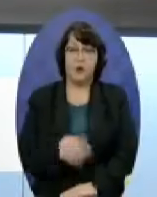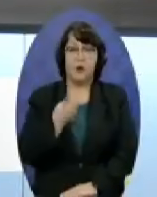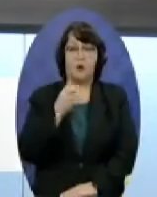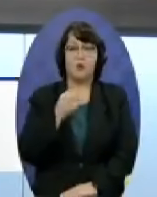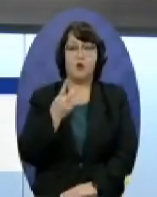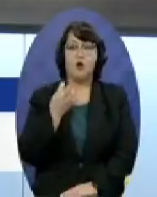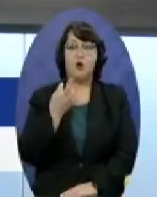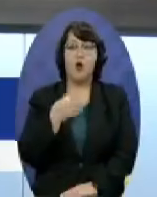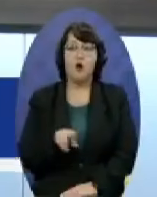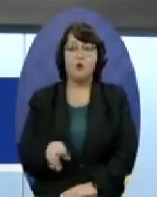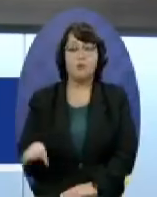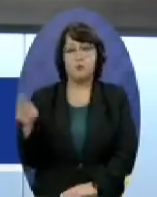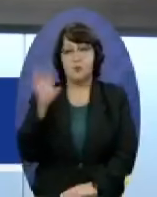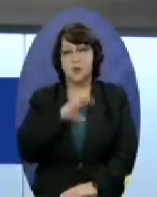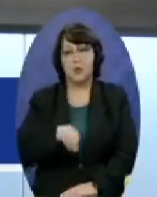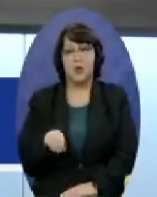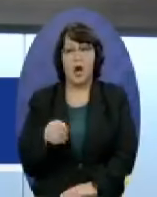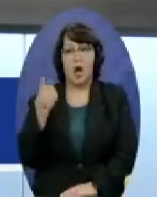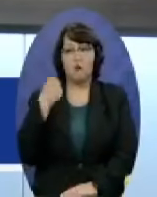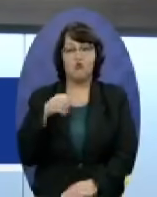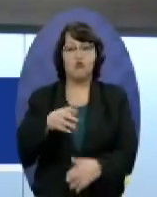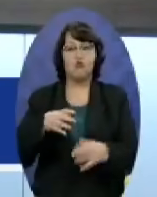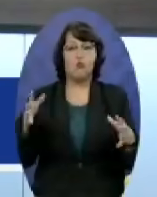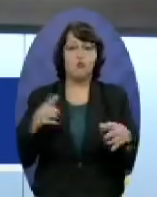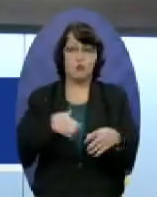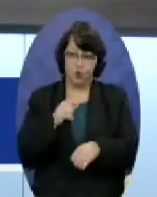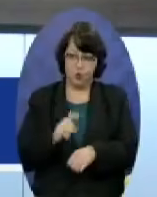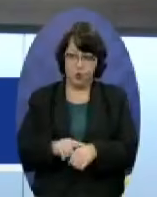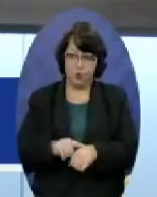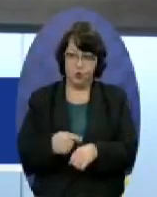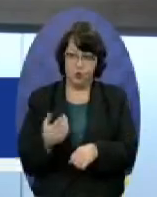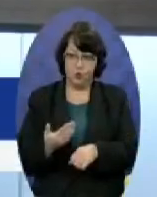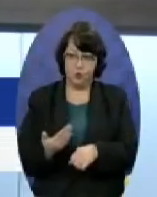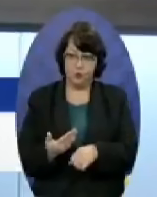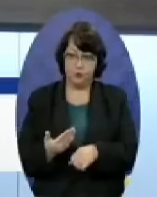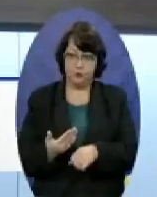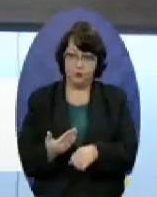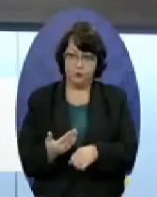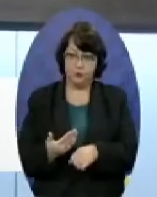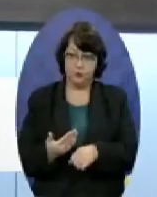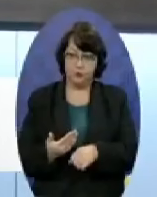онд болохоор бидний одоо хамгийн том зорилтуудын нэг нь болохоор одоо энэ